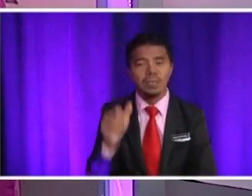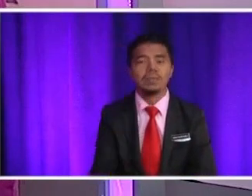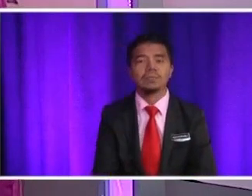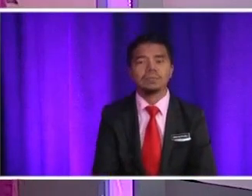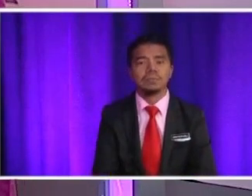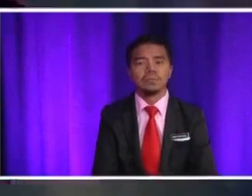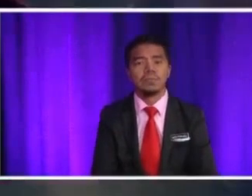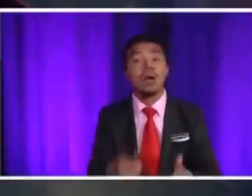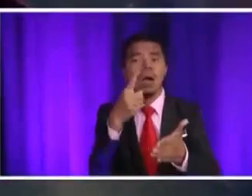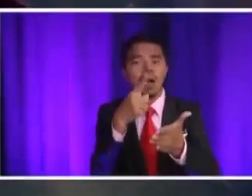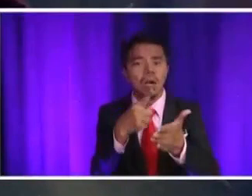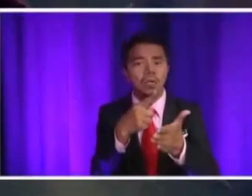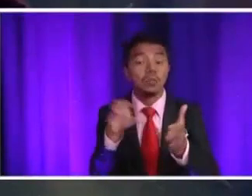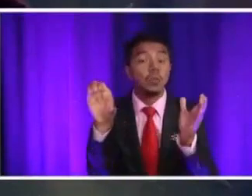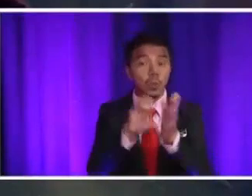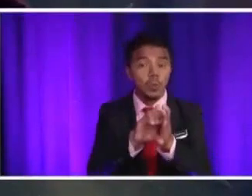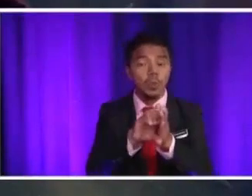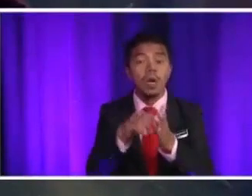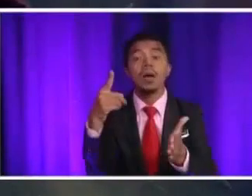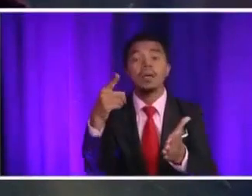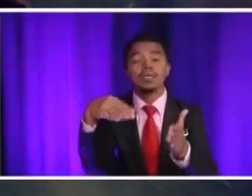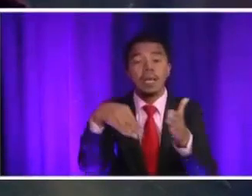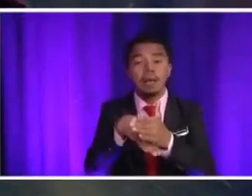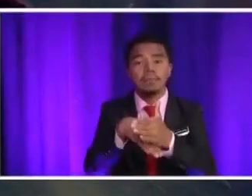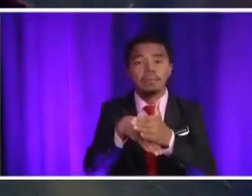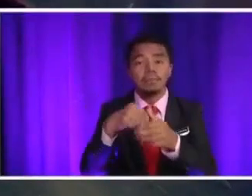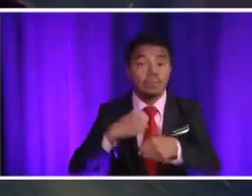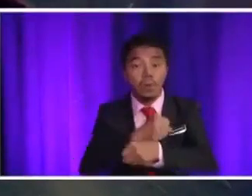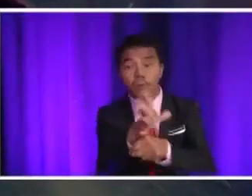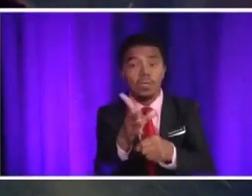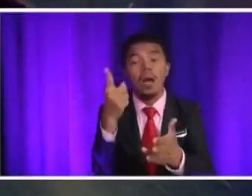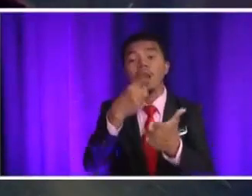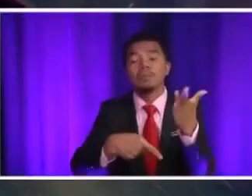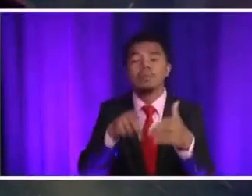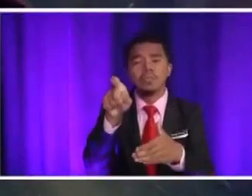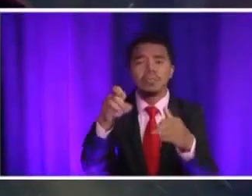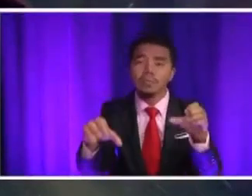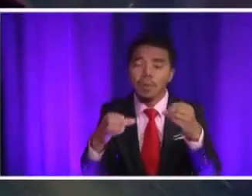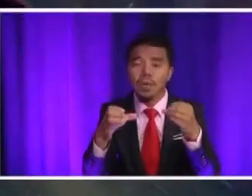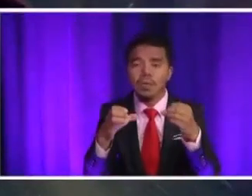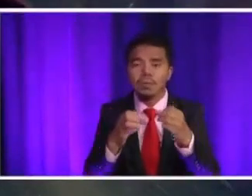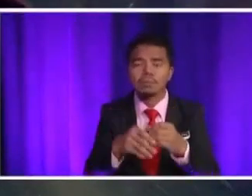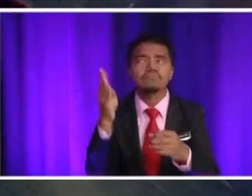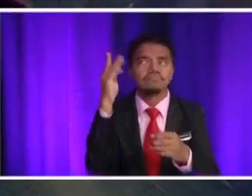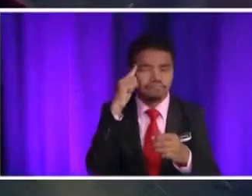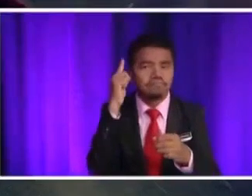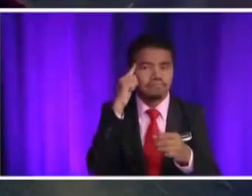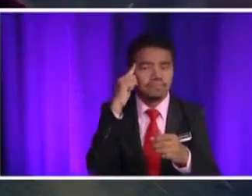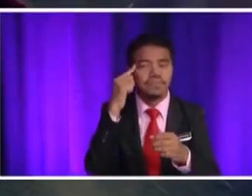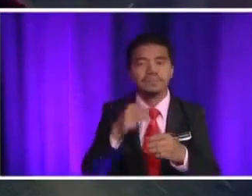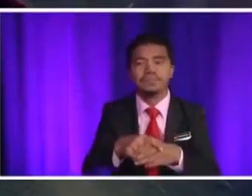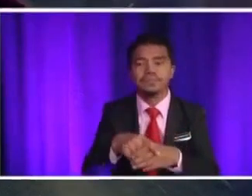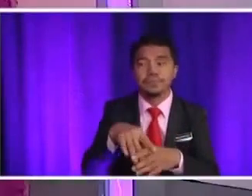COVID ni, apa yang mereka kena ambil peluang untuk menjana pendapatan? okay, peka dengan keadaan lah. Mm-hmm. And then